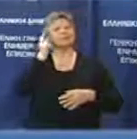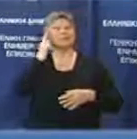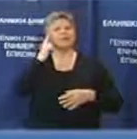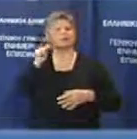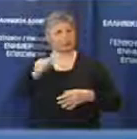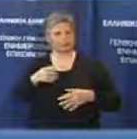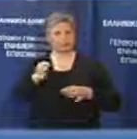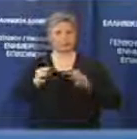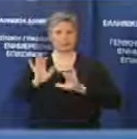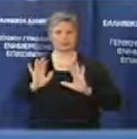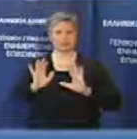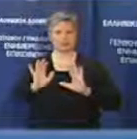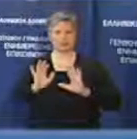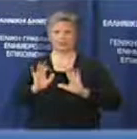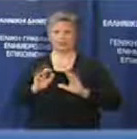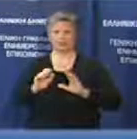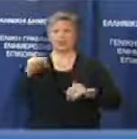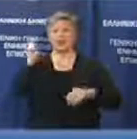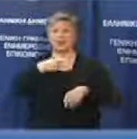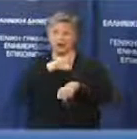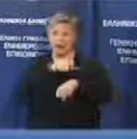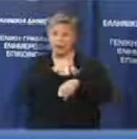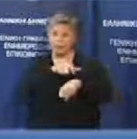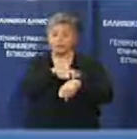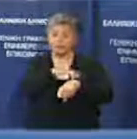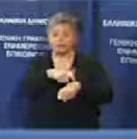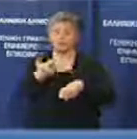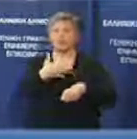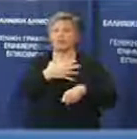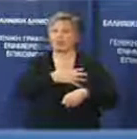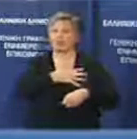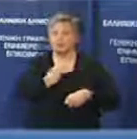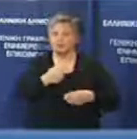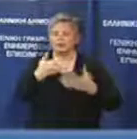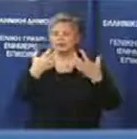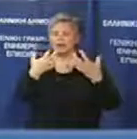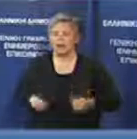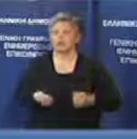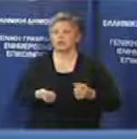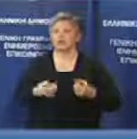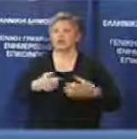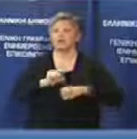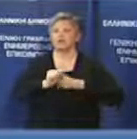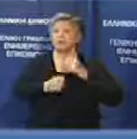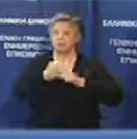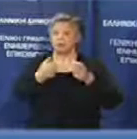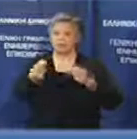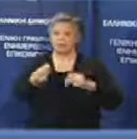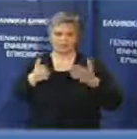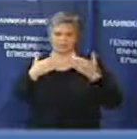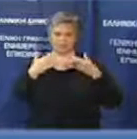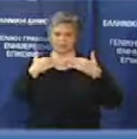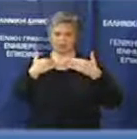Ωστόσο, δεν μπαίνει ζήτημα ούτε καλής πίστης, ούτε τίποτα από όλα αυτά τα οποία περιγράψατε. Είναι μια